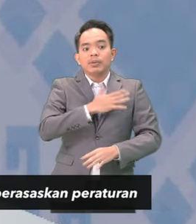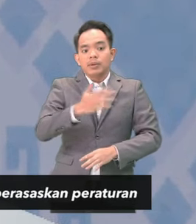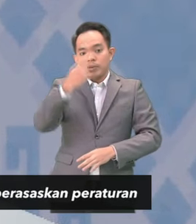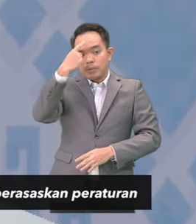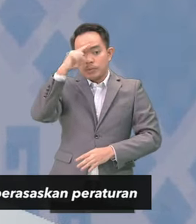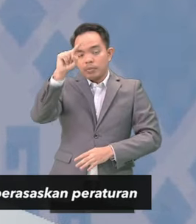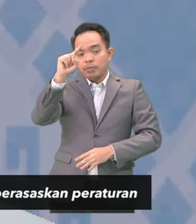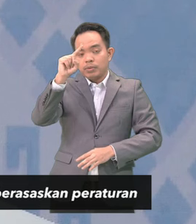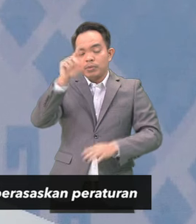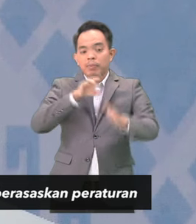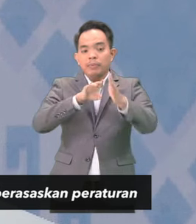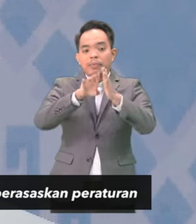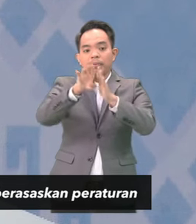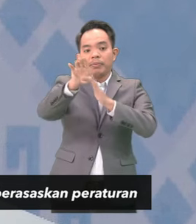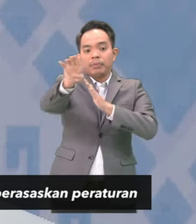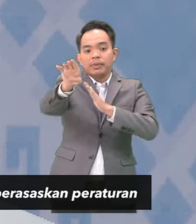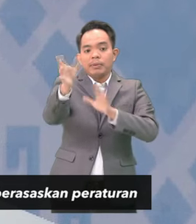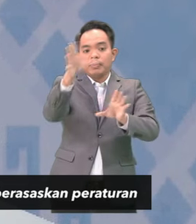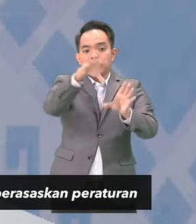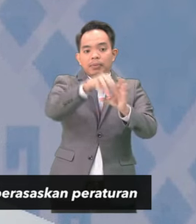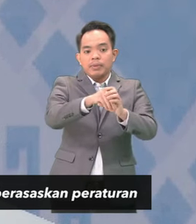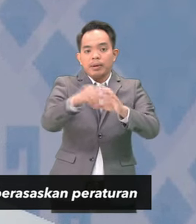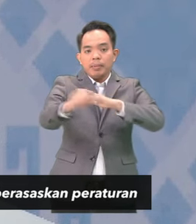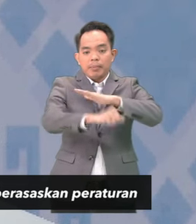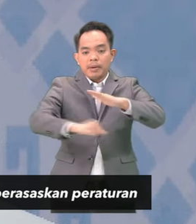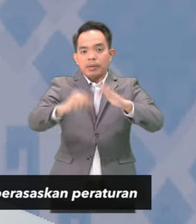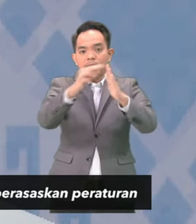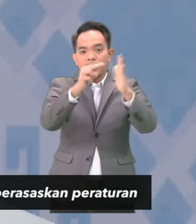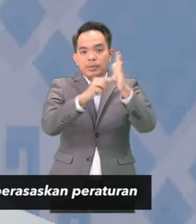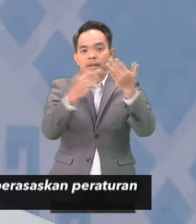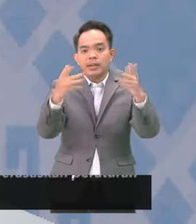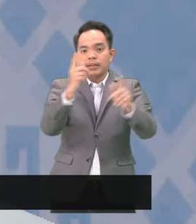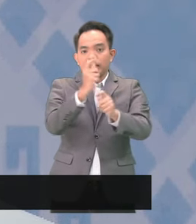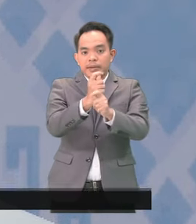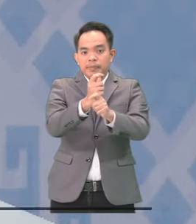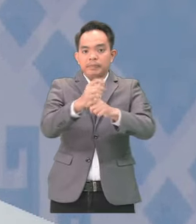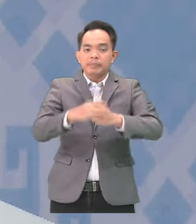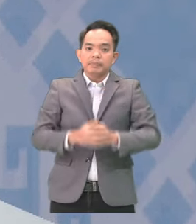building an open, inclusive, and rules-based regional architecture.